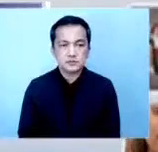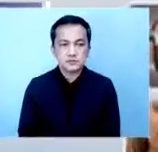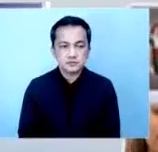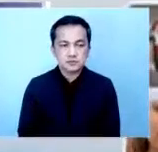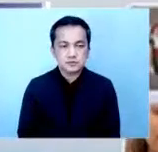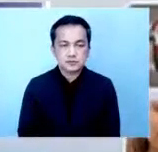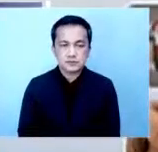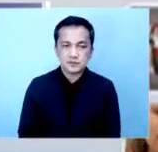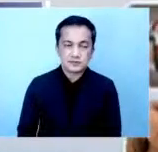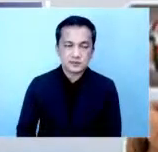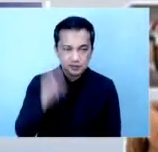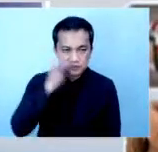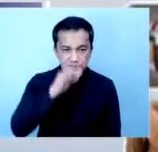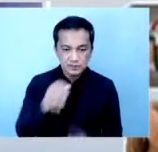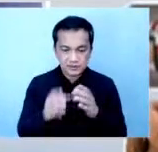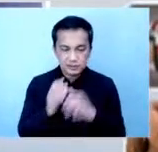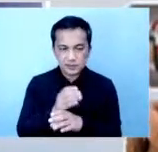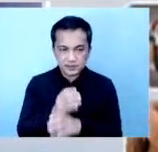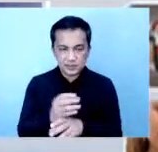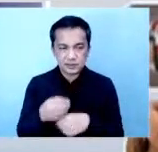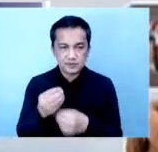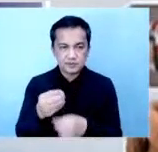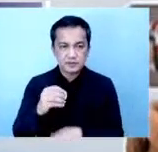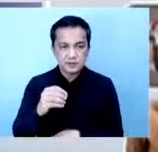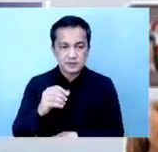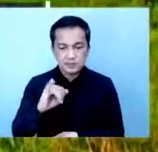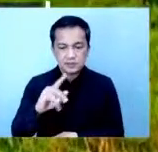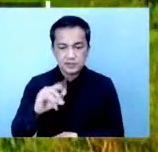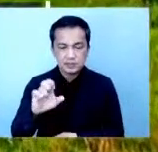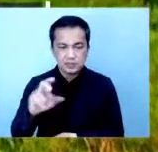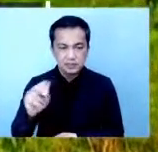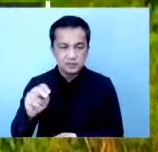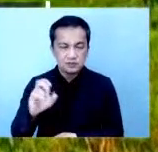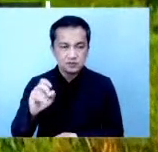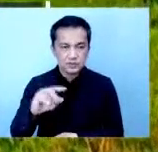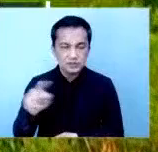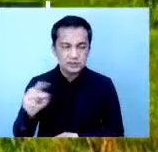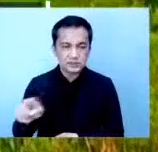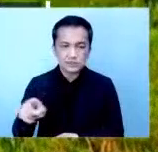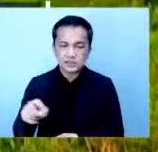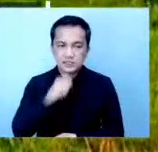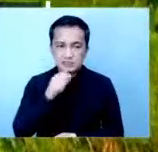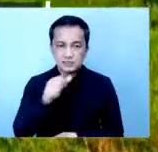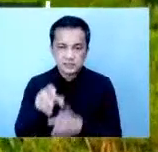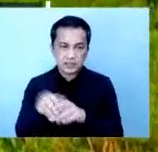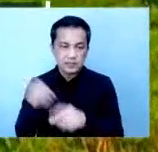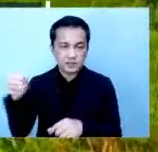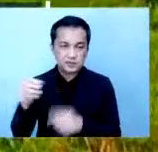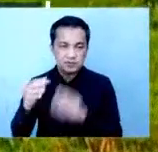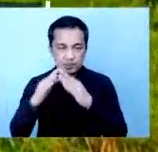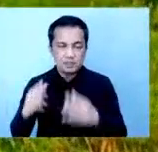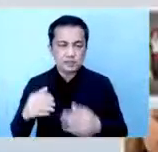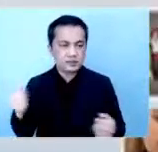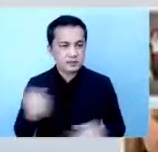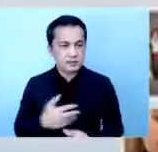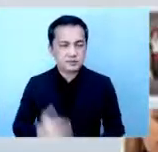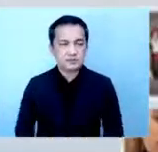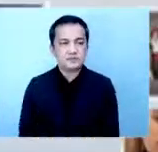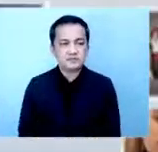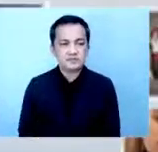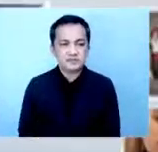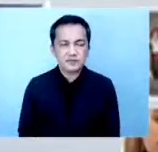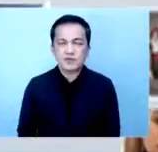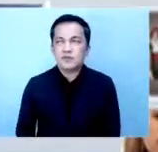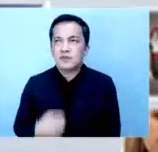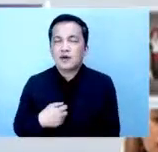Ang Pinay caregiver na si Irene Cortez na nakatira sa Taoyuan, hindi raw agad nakalabas ng bahay sa sobrang takot. Na-shock talaga